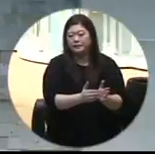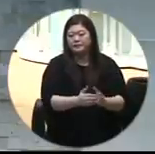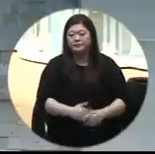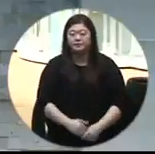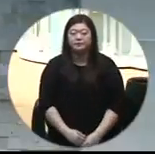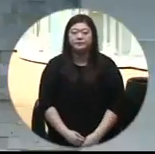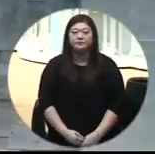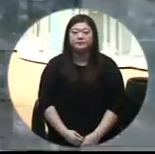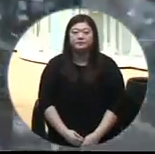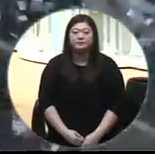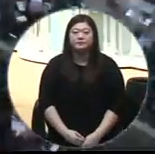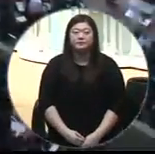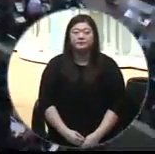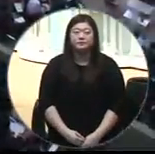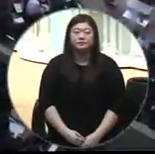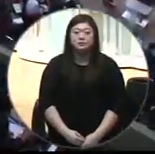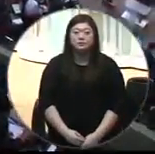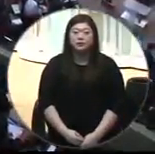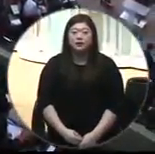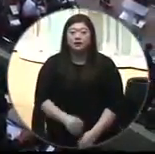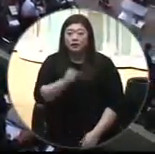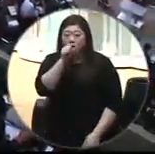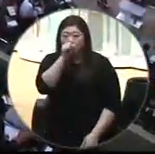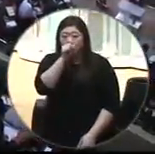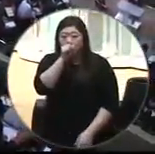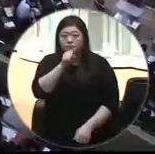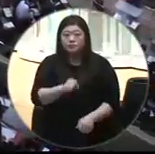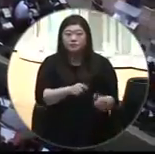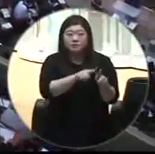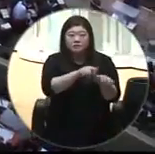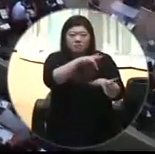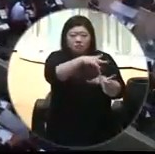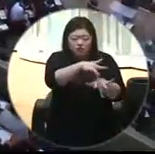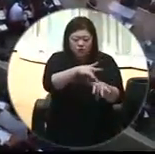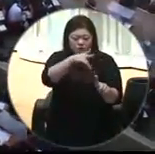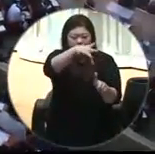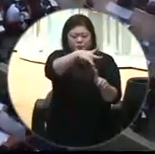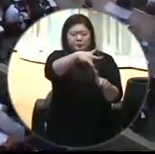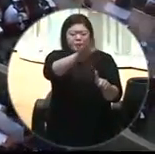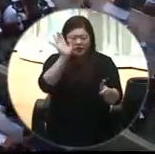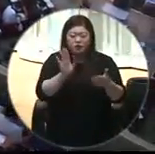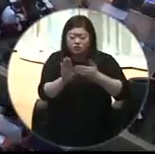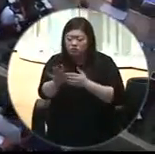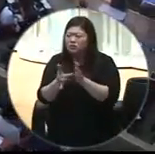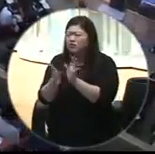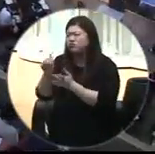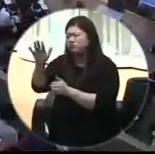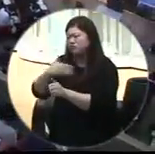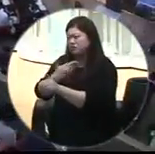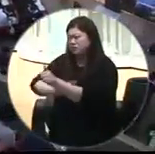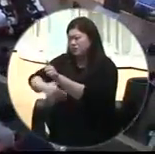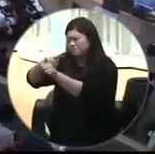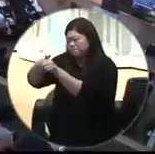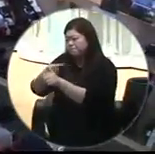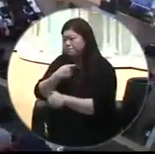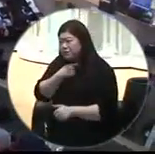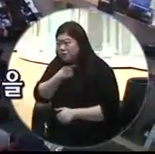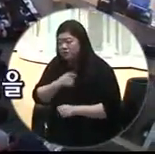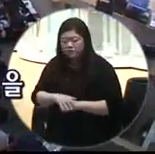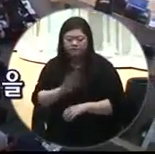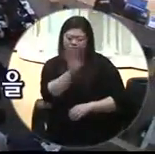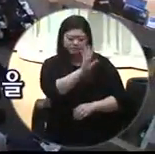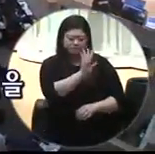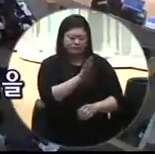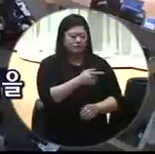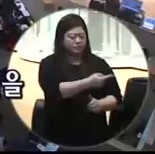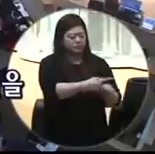자, 귀신 나간 사람이 함께 있기를 구하였으나 예수께서 그를 보내심에 이르시되